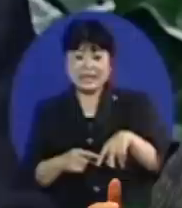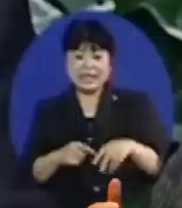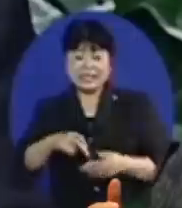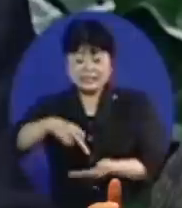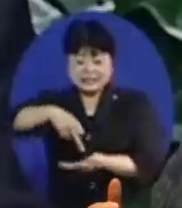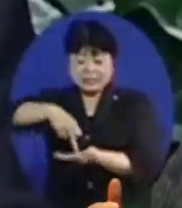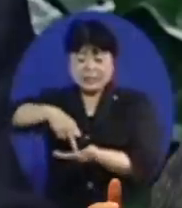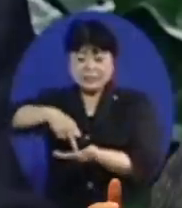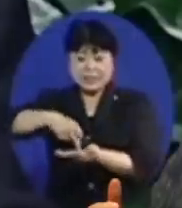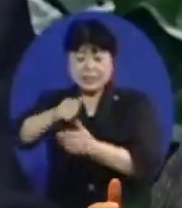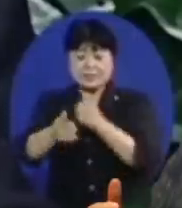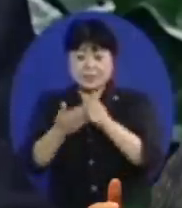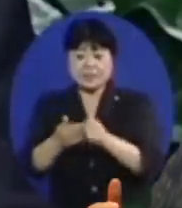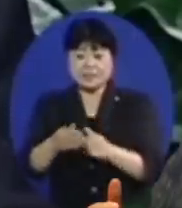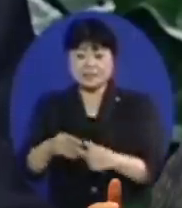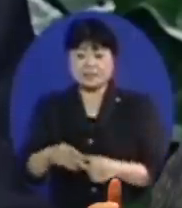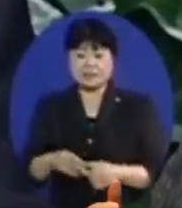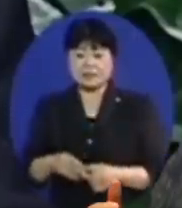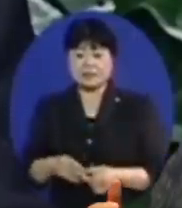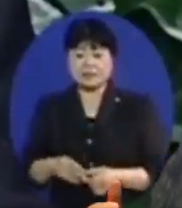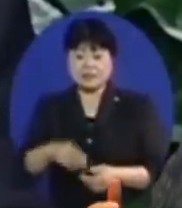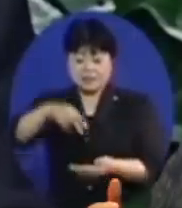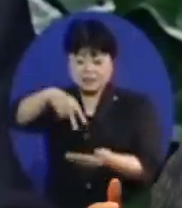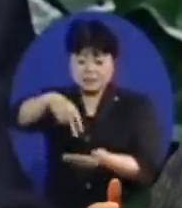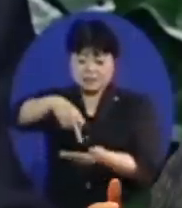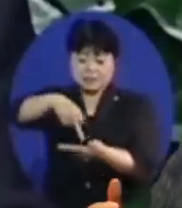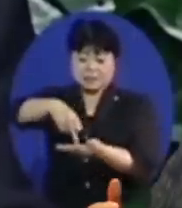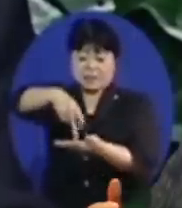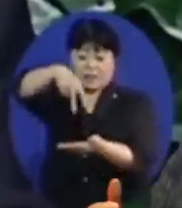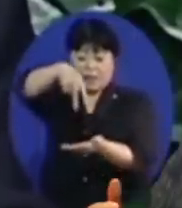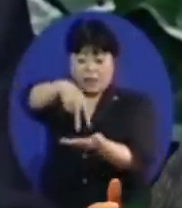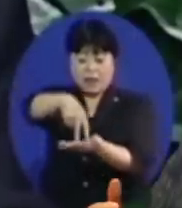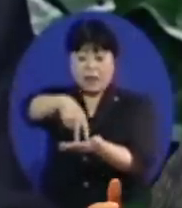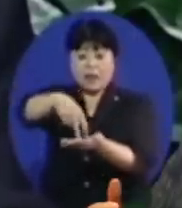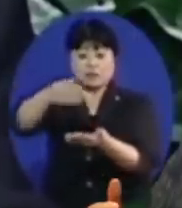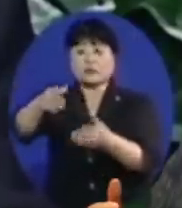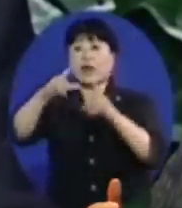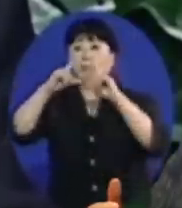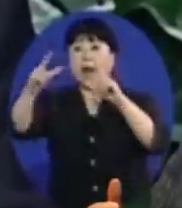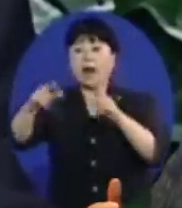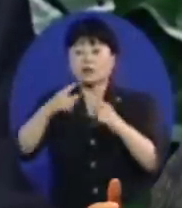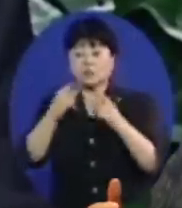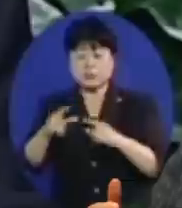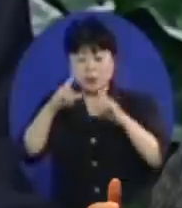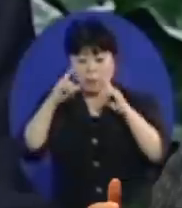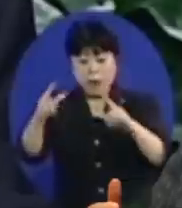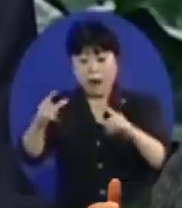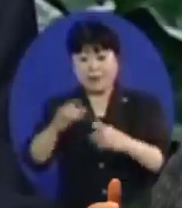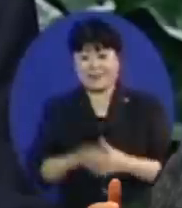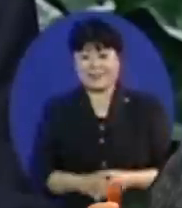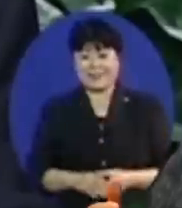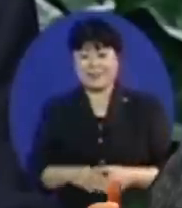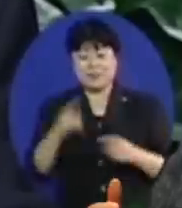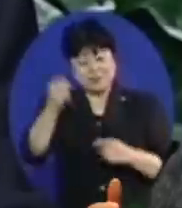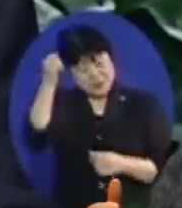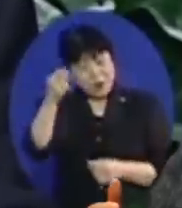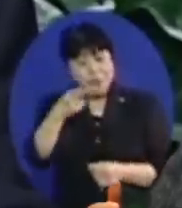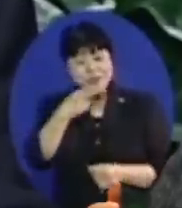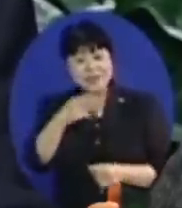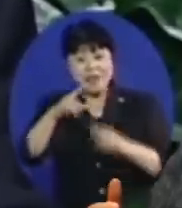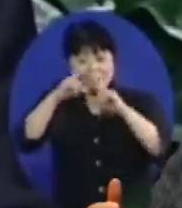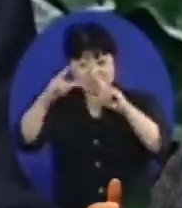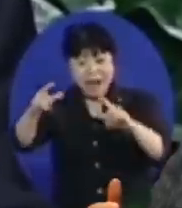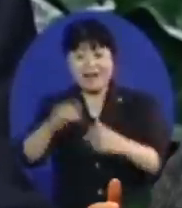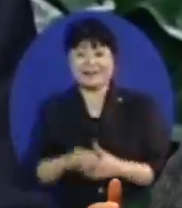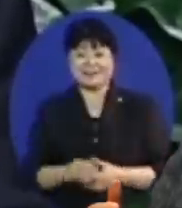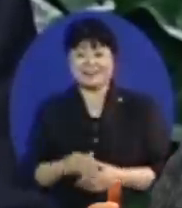짧아진 사람 하나님께서 길게 해주셨다고 그렇게 제가 말을 하더랍니다. 나는 기억 안 나요. 왜냐하면 제가 한